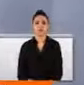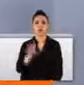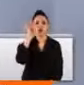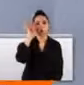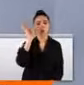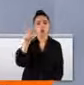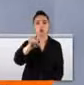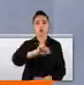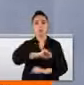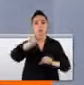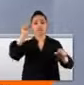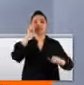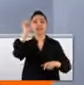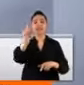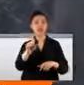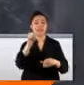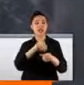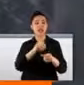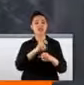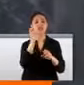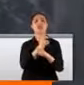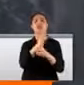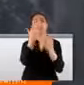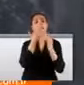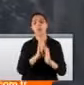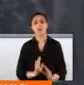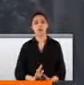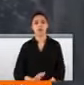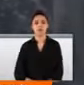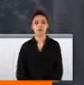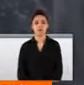Uzmanlar da Yanardağ'ın insanlar için bir tehdit olmadığı görüşünde.